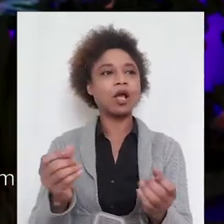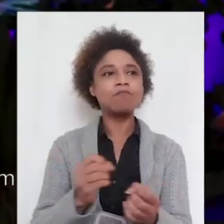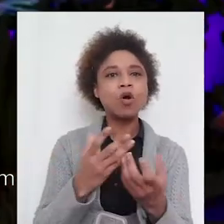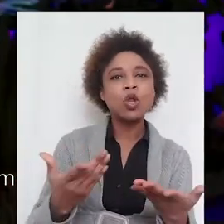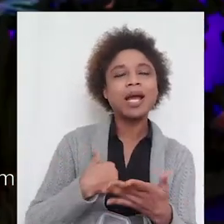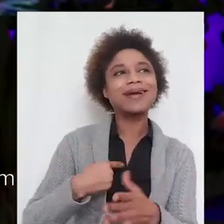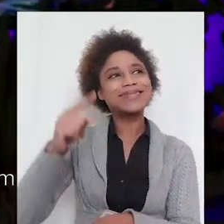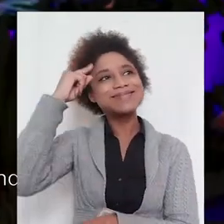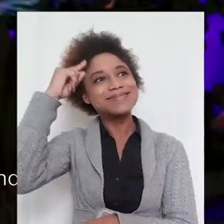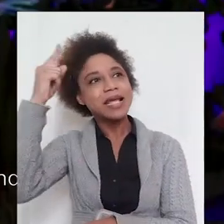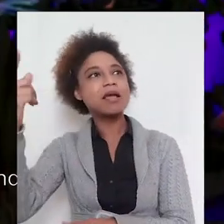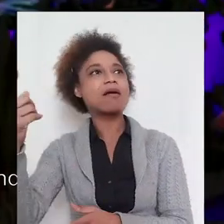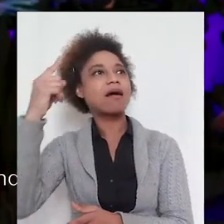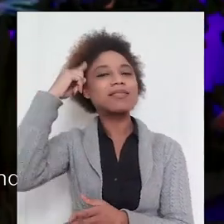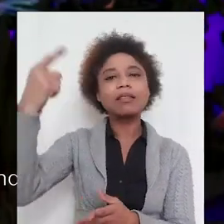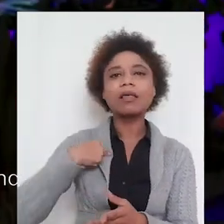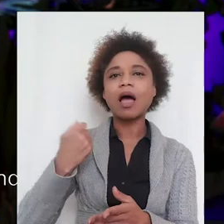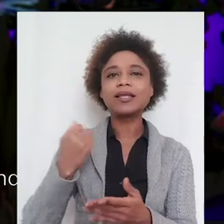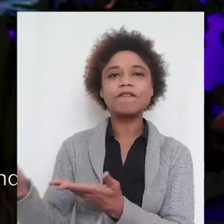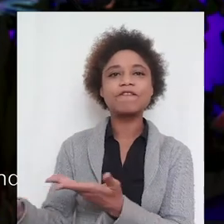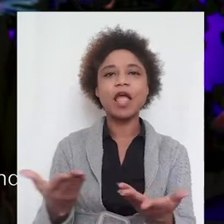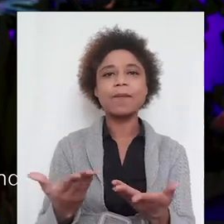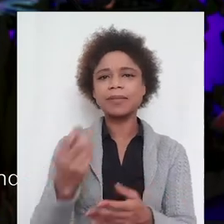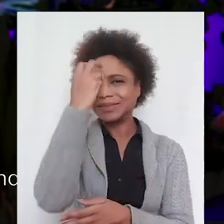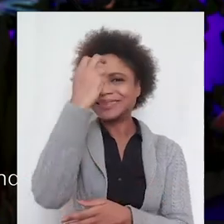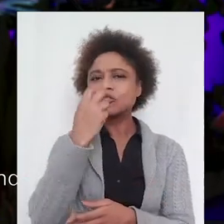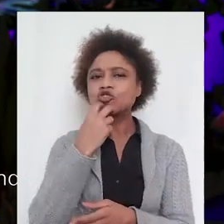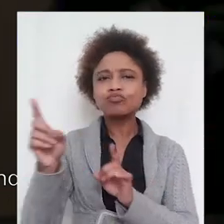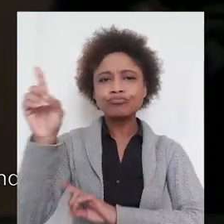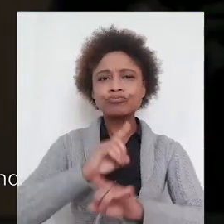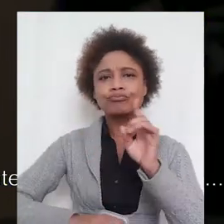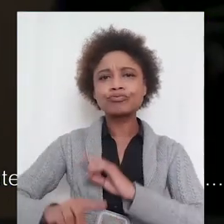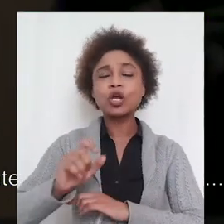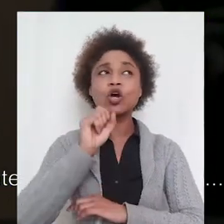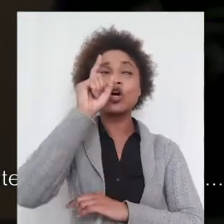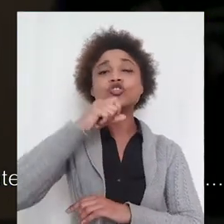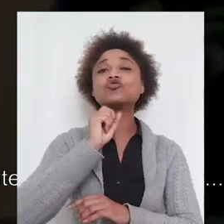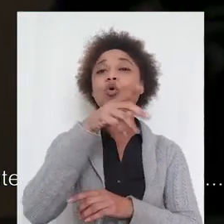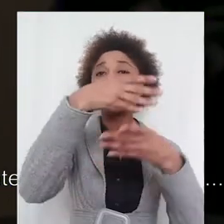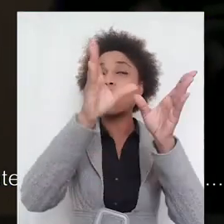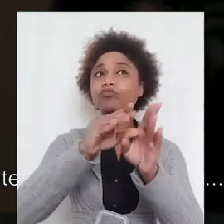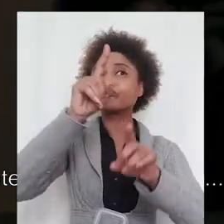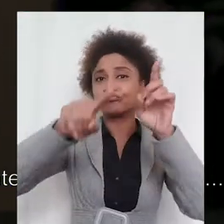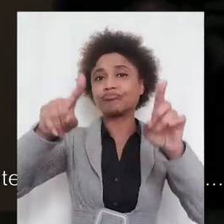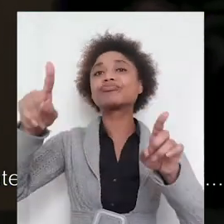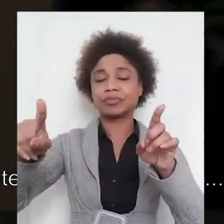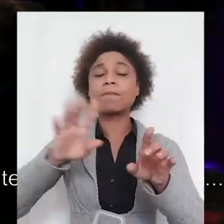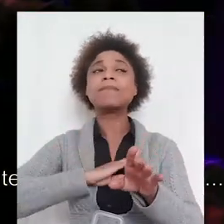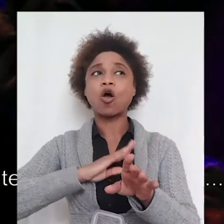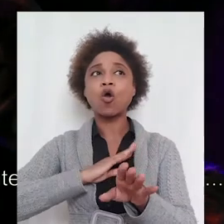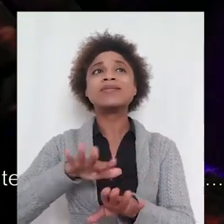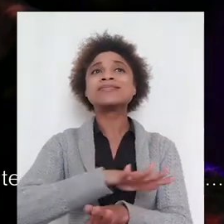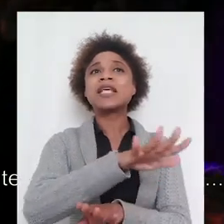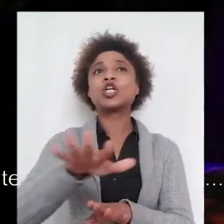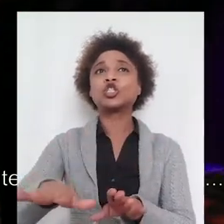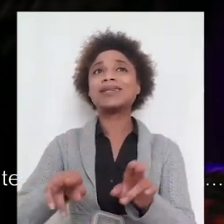gedachten, zijn altijd welkom. En er wordt ook echt serieus over nagedacht over verschillende doelgroepen. Maar het Nationaal Theater probeert ook